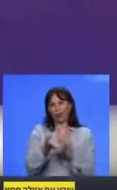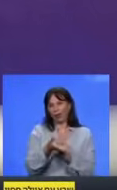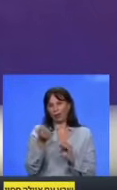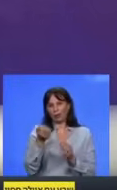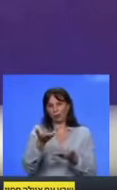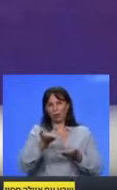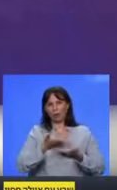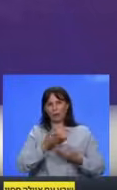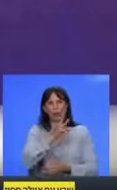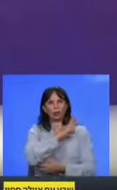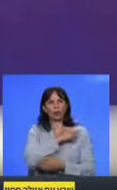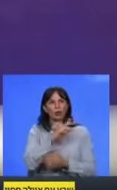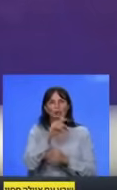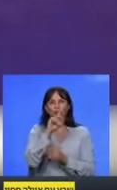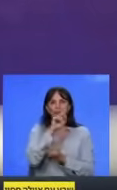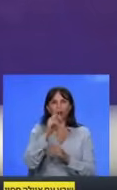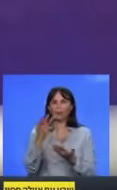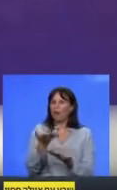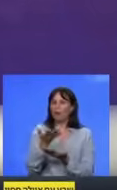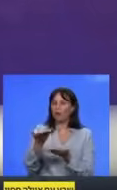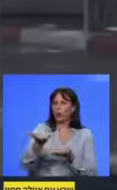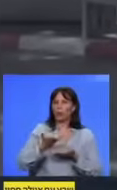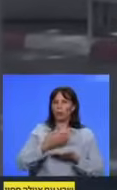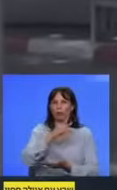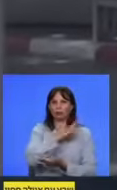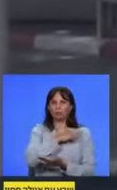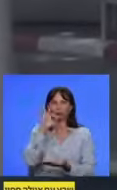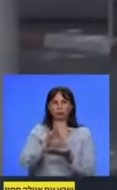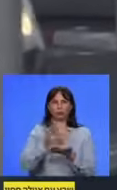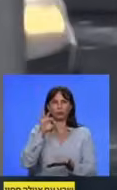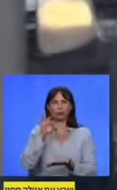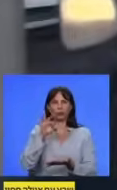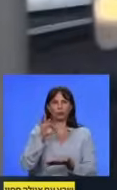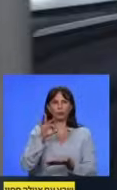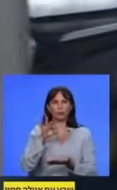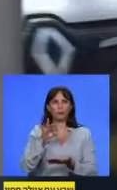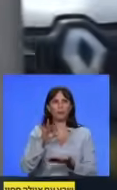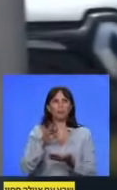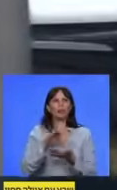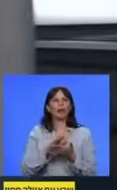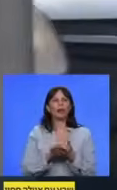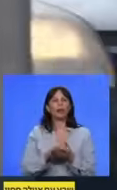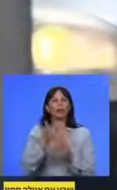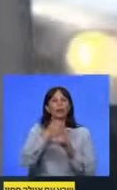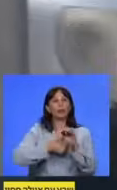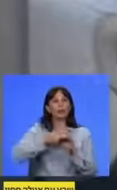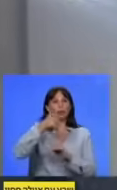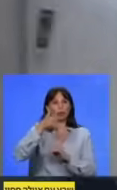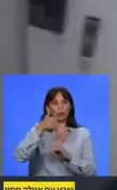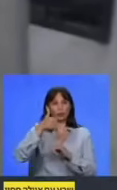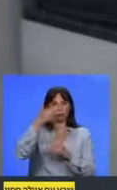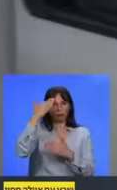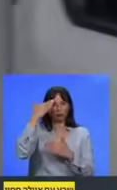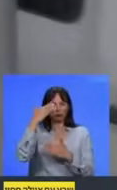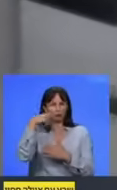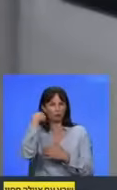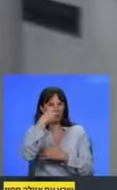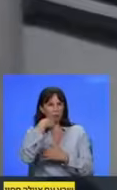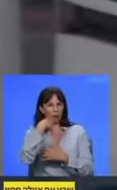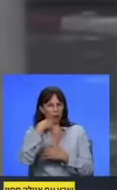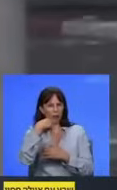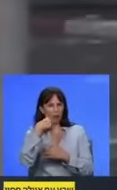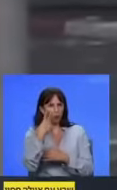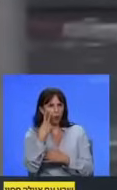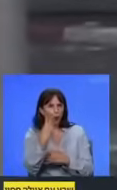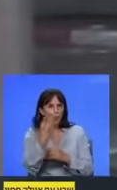אבל אולי זה הדבר... איפה הוא השיג את זה באותו רגע? קצין בכיר בפיקוד הדרום מזהה את פניו של איקס מעבר,